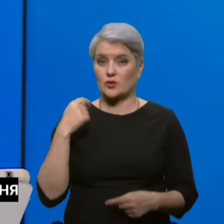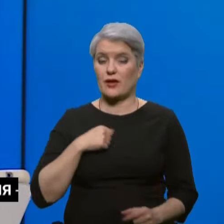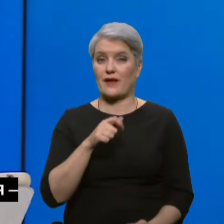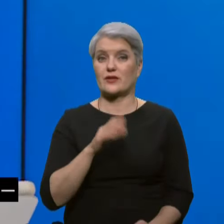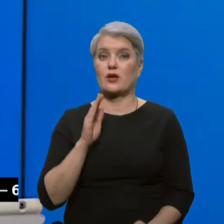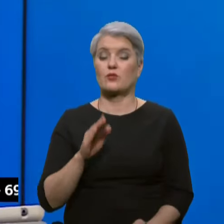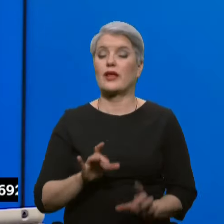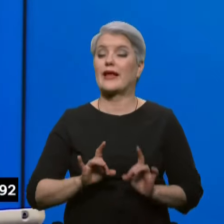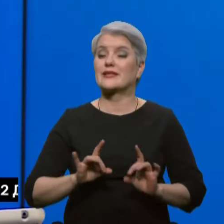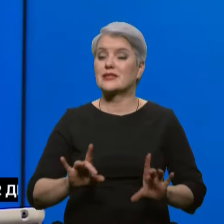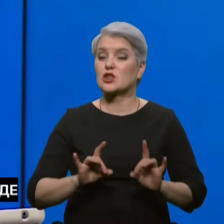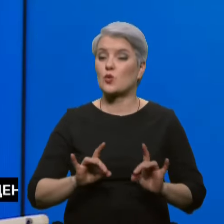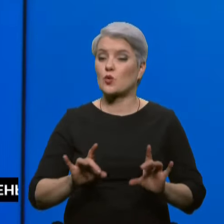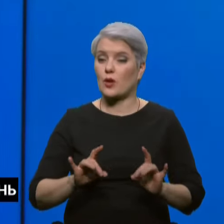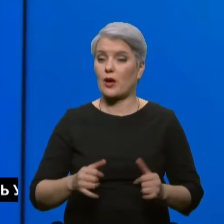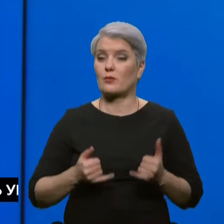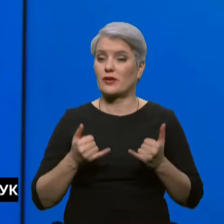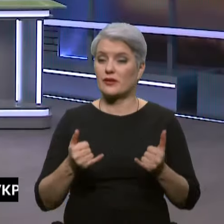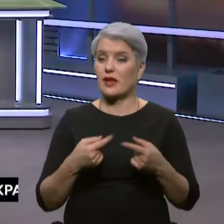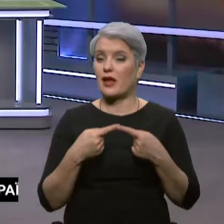військовики стануть інструкторами для інших армійців.